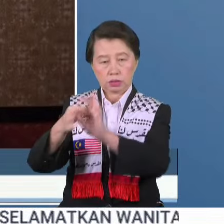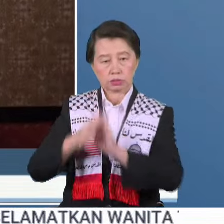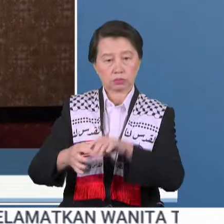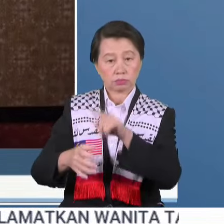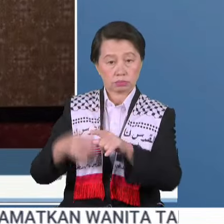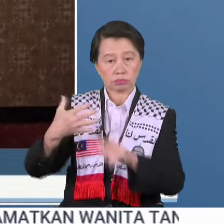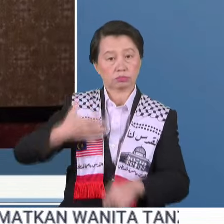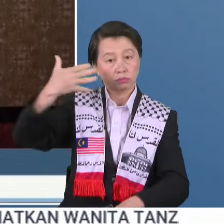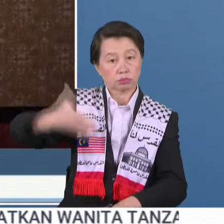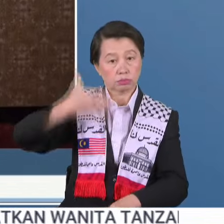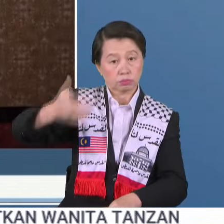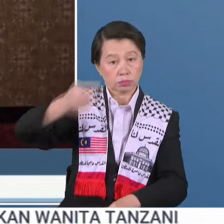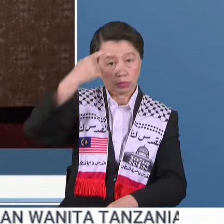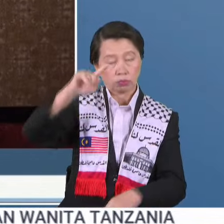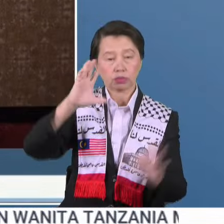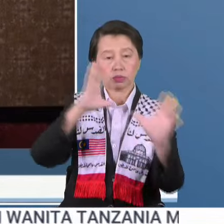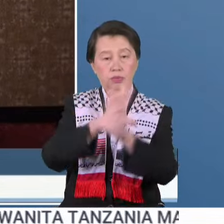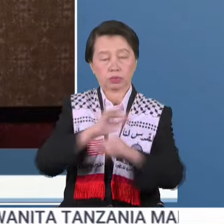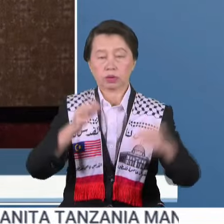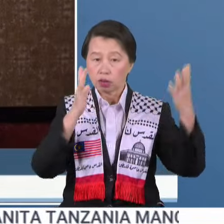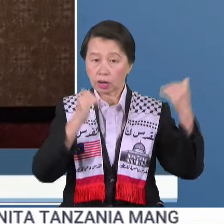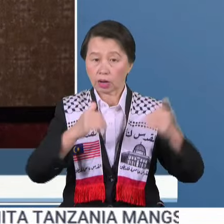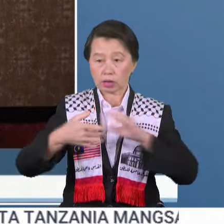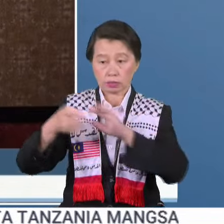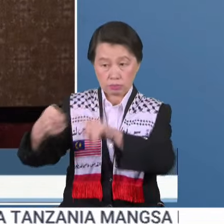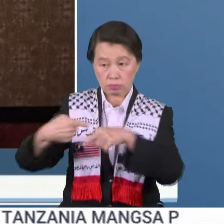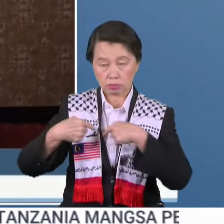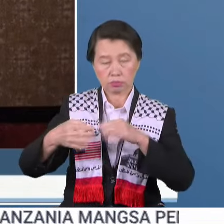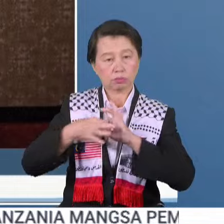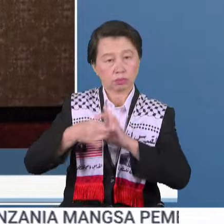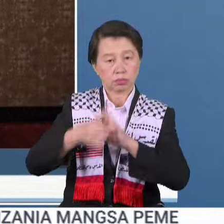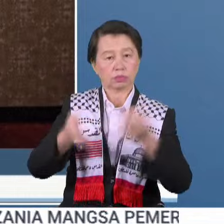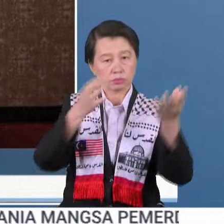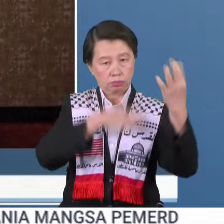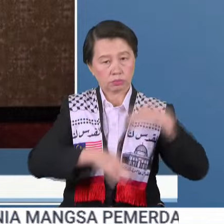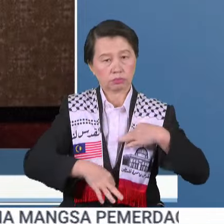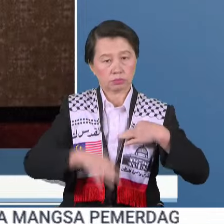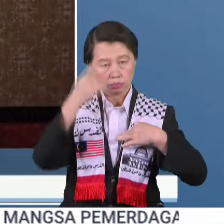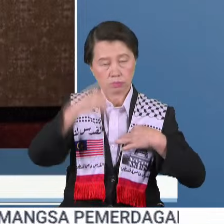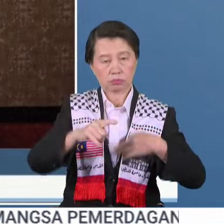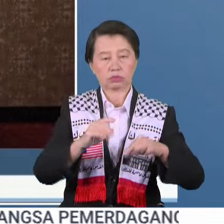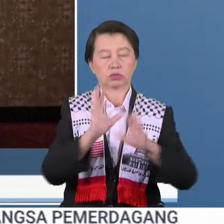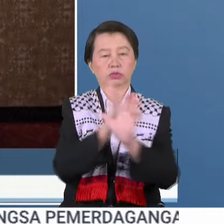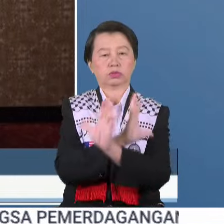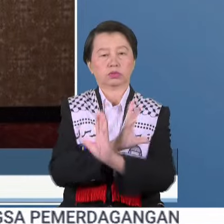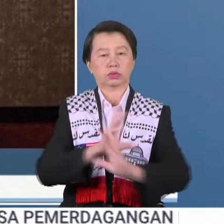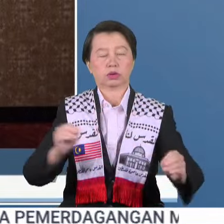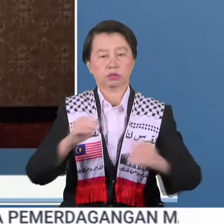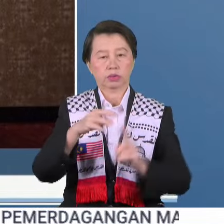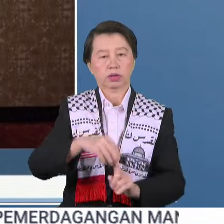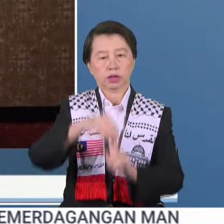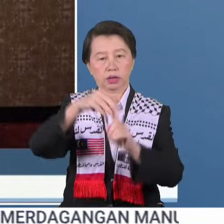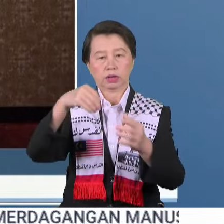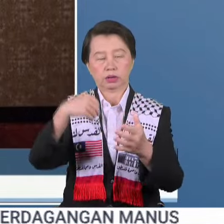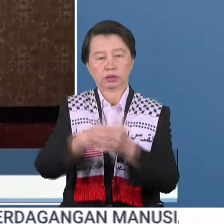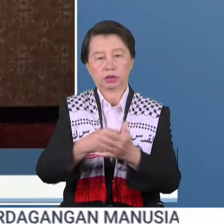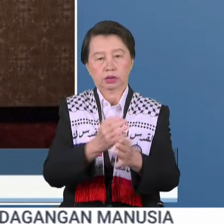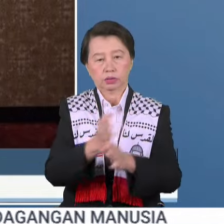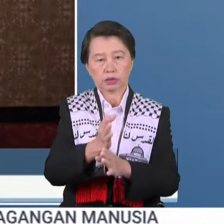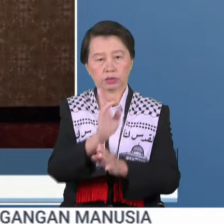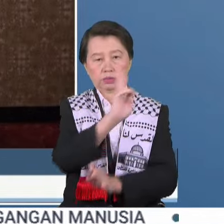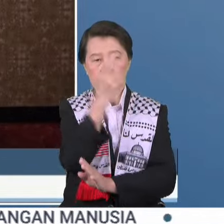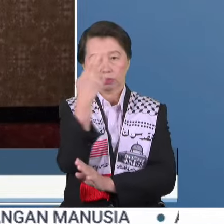satu sejarah bagi Sarawak dan berharap perjanjian berkenaan akan memberi manfaat kepada bumi kenyalang terutama dalam sektor